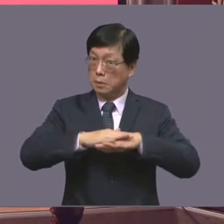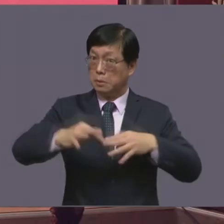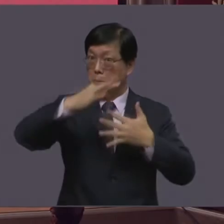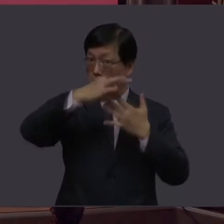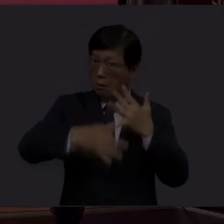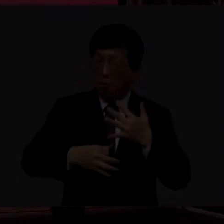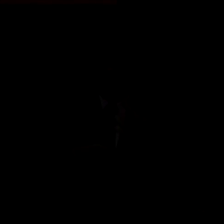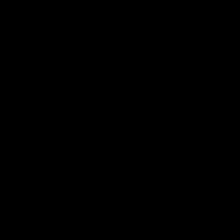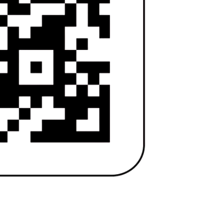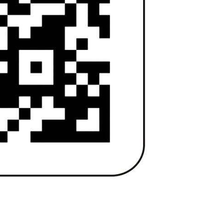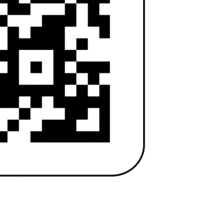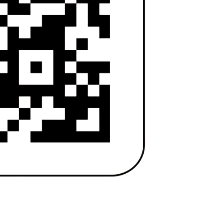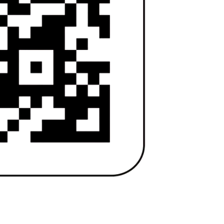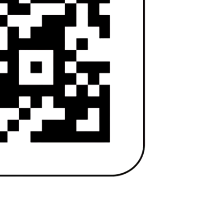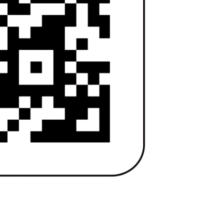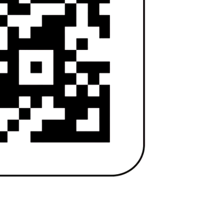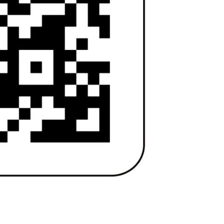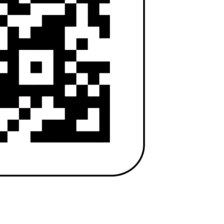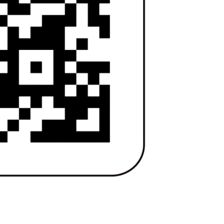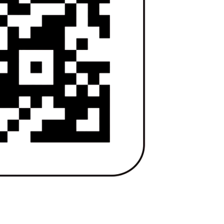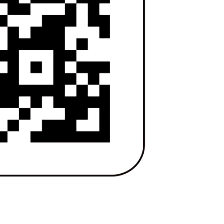ましたん